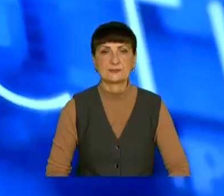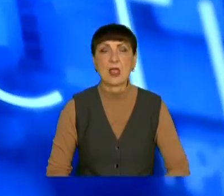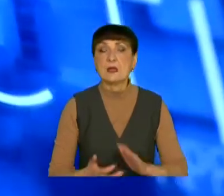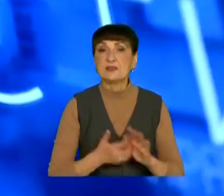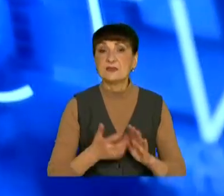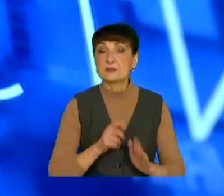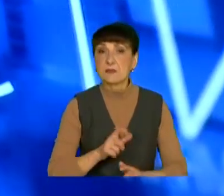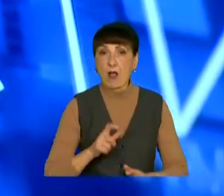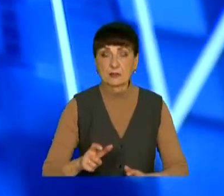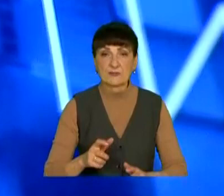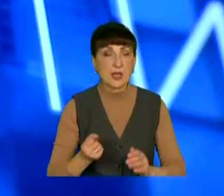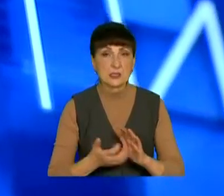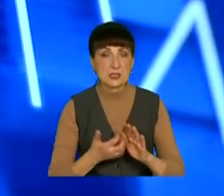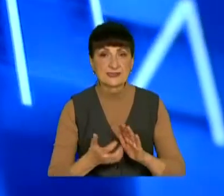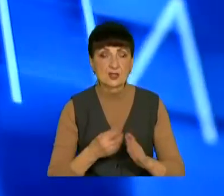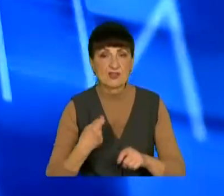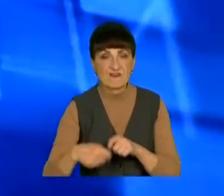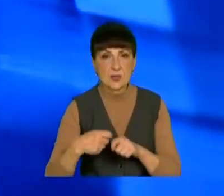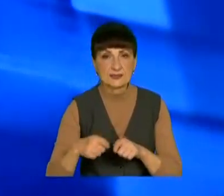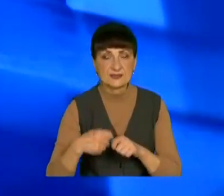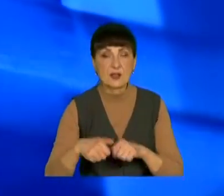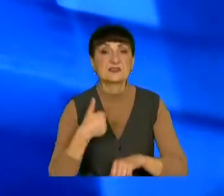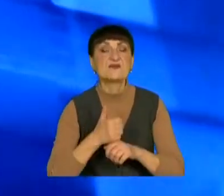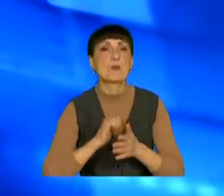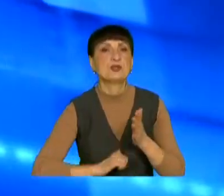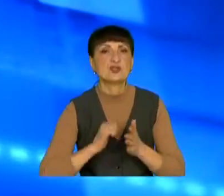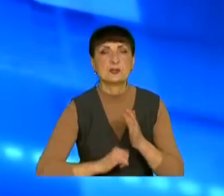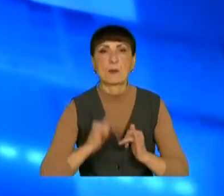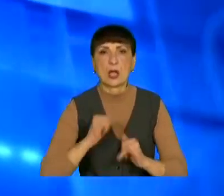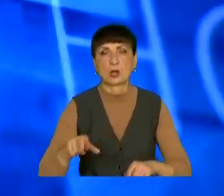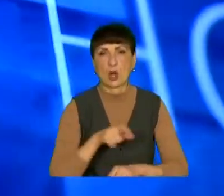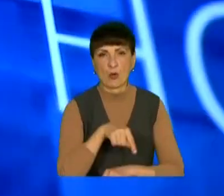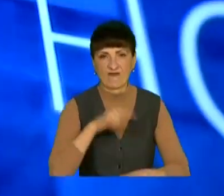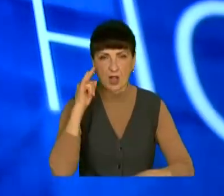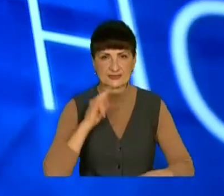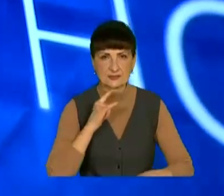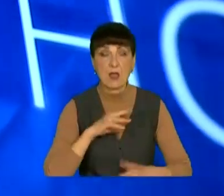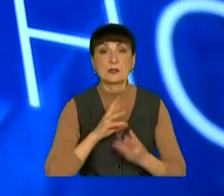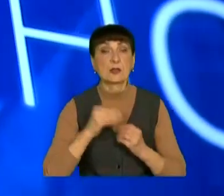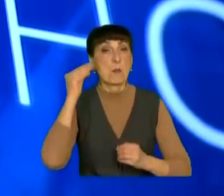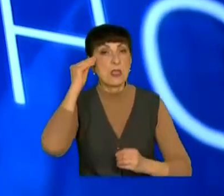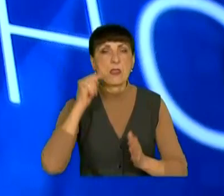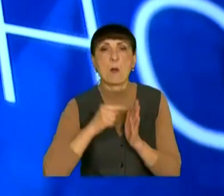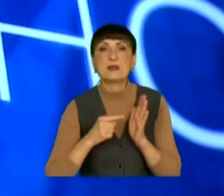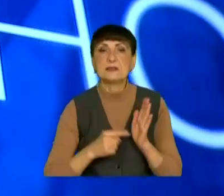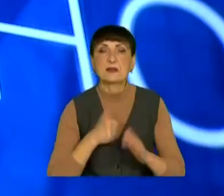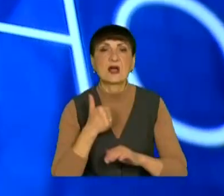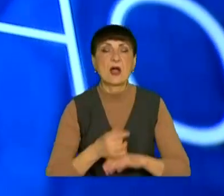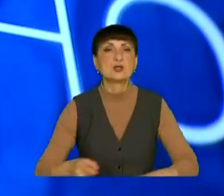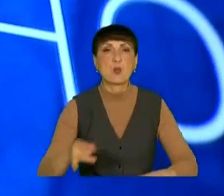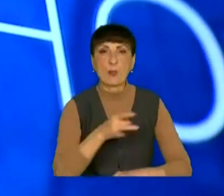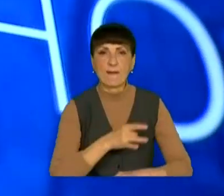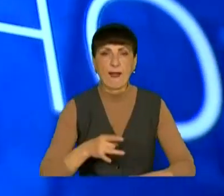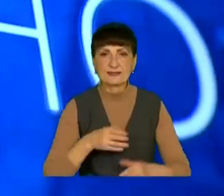Дефицит кадров и недостаточное финансирование – основные причины плохих дорог в Казахстане. Таким мнением поделился глава